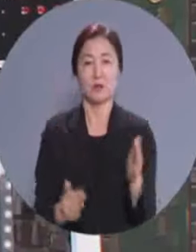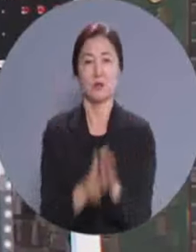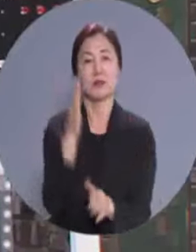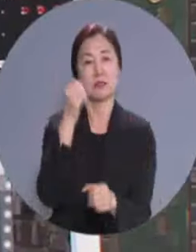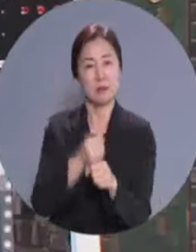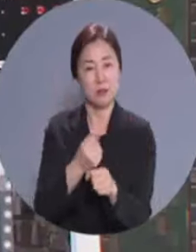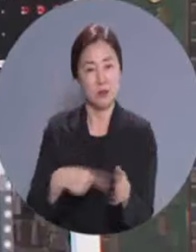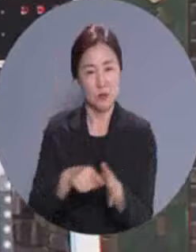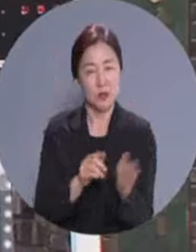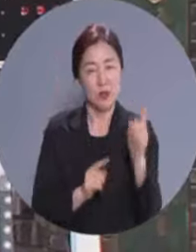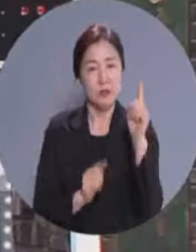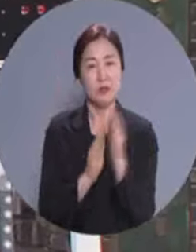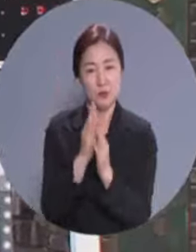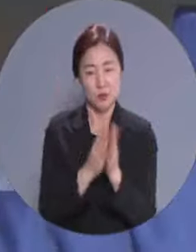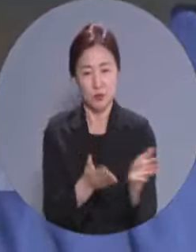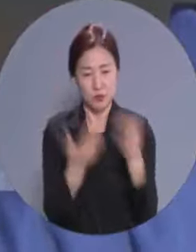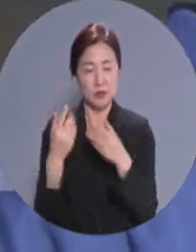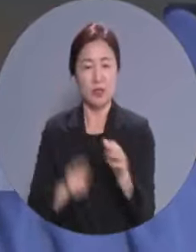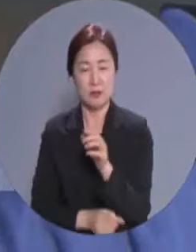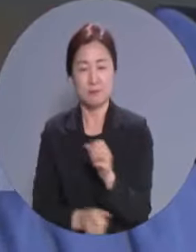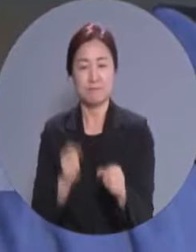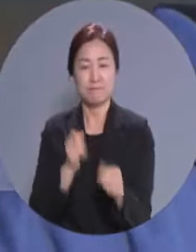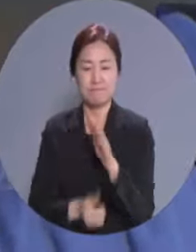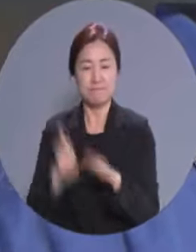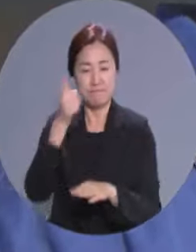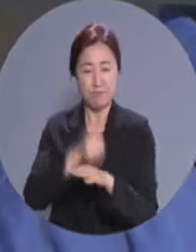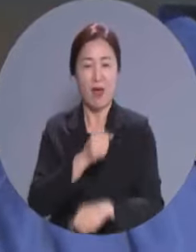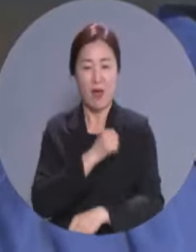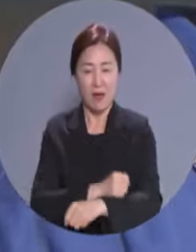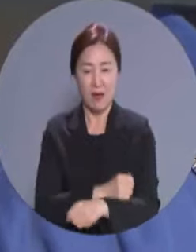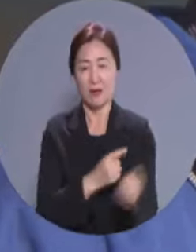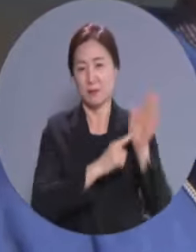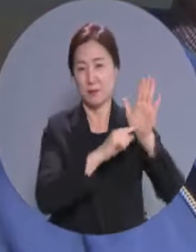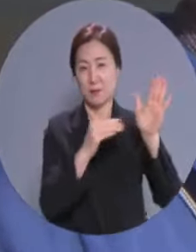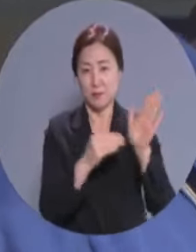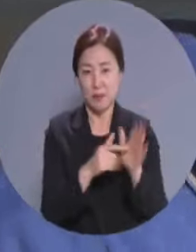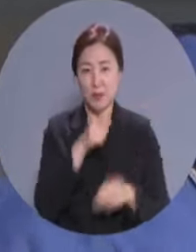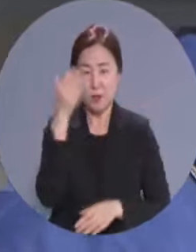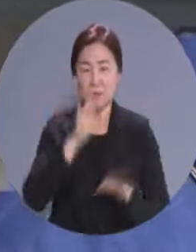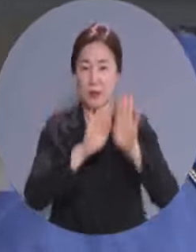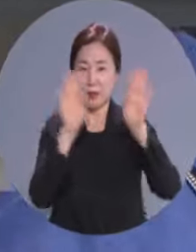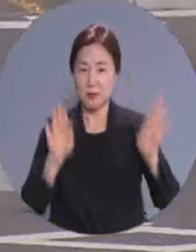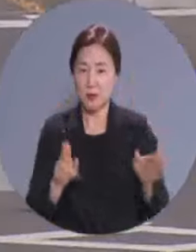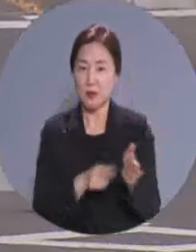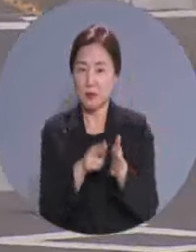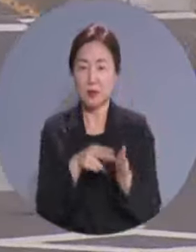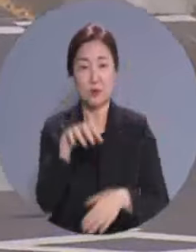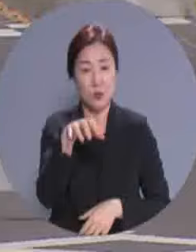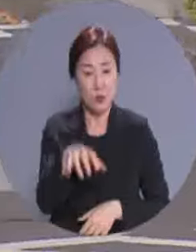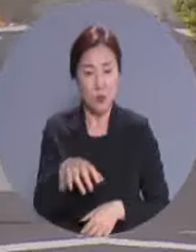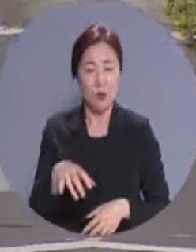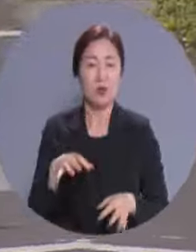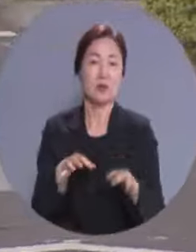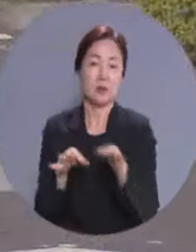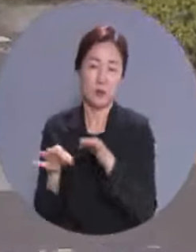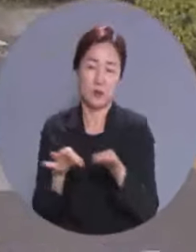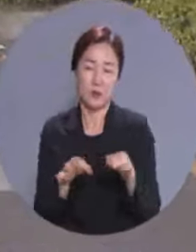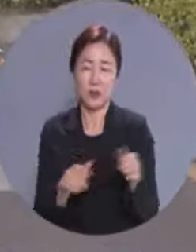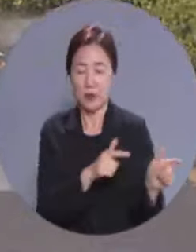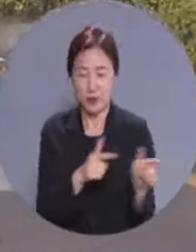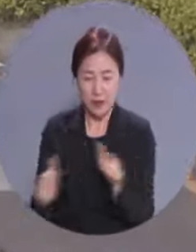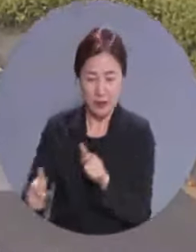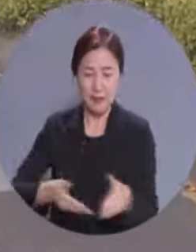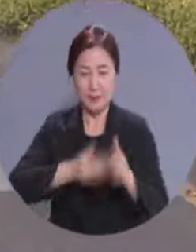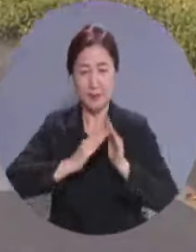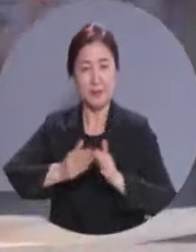1조 원 투자 유치를 이뤄내겠다고 강조했습니다. 또 여수 엑스포역과 철도 부지에 쇼핑몰과 각종 편의 시설